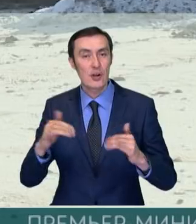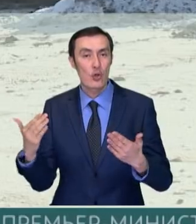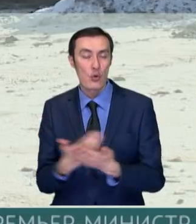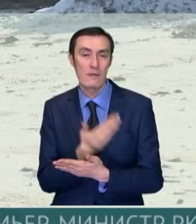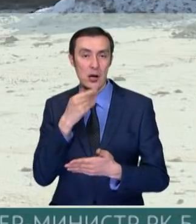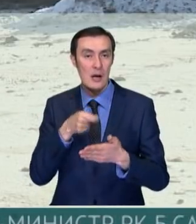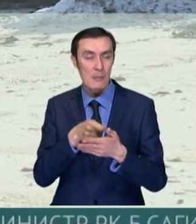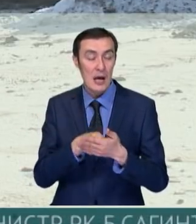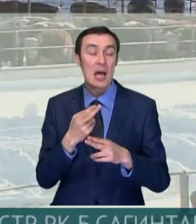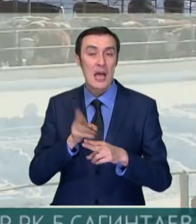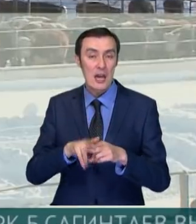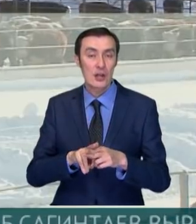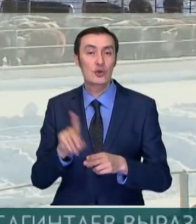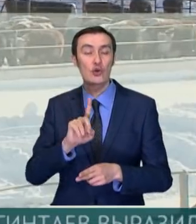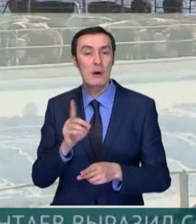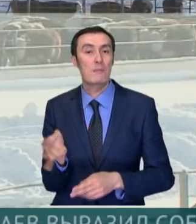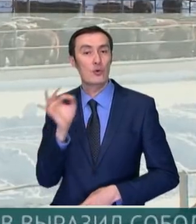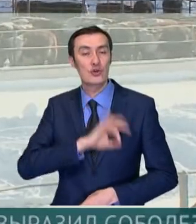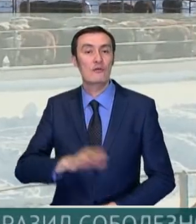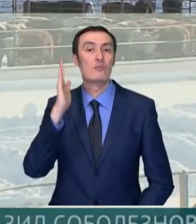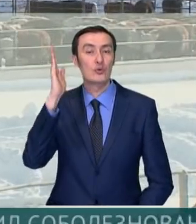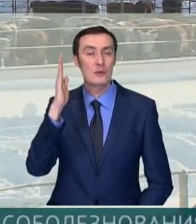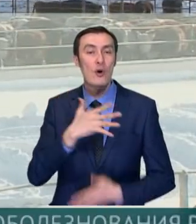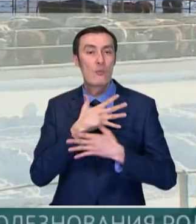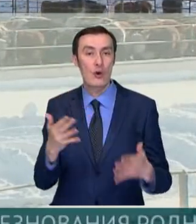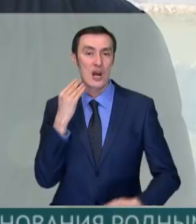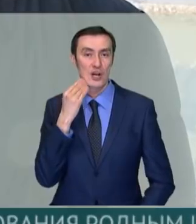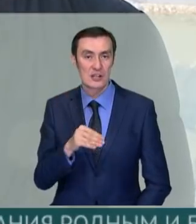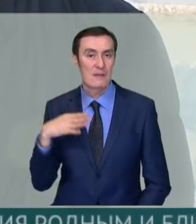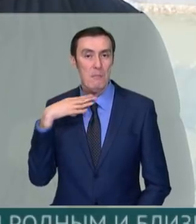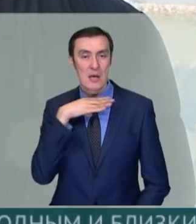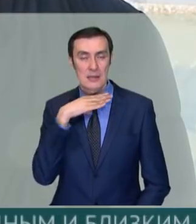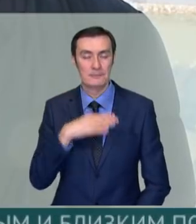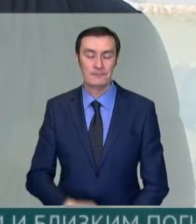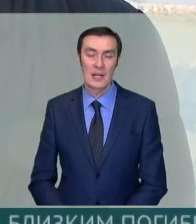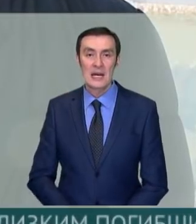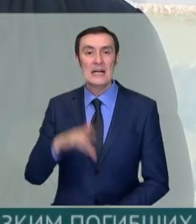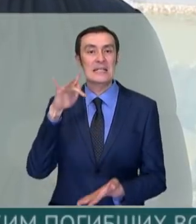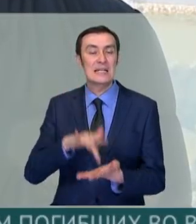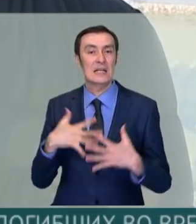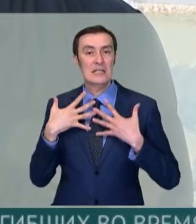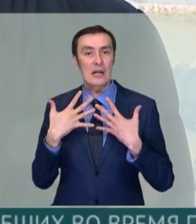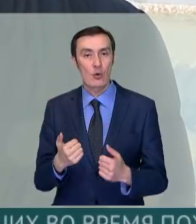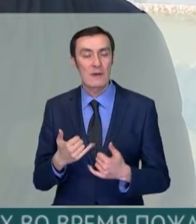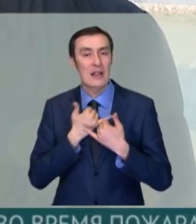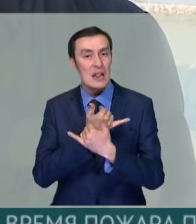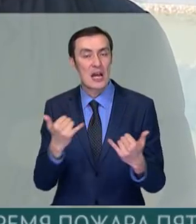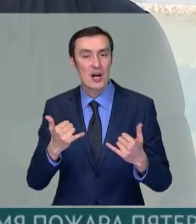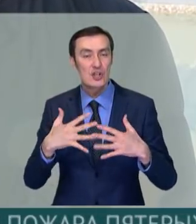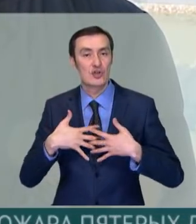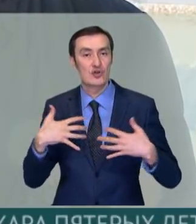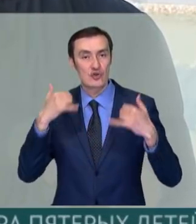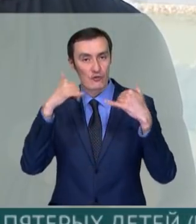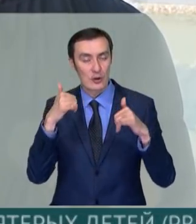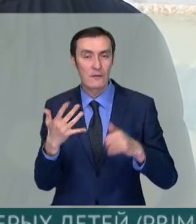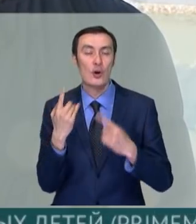культур. Все это с одной целью – получать в будущем качественное мясо. Будет центр здоровья животных. Мы планируем построить 5